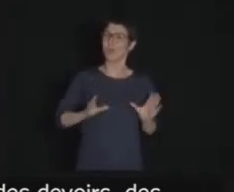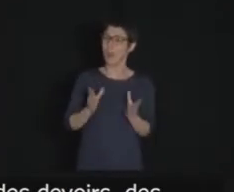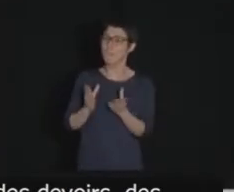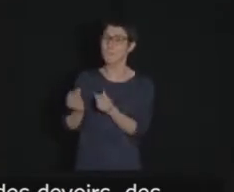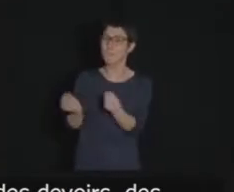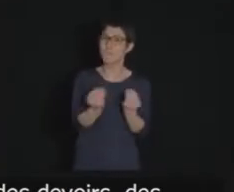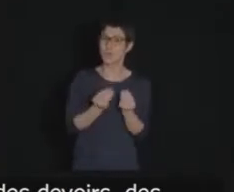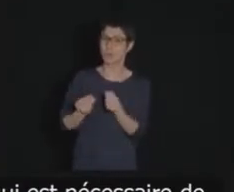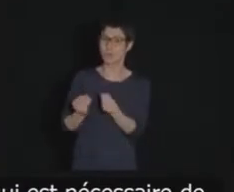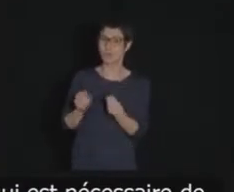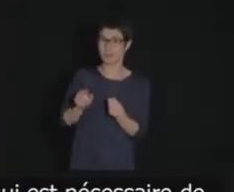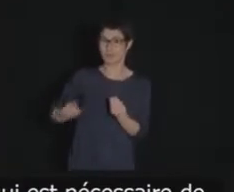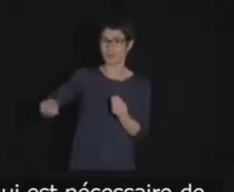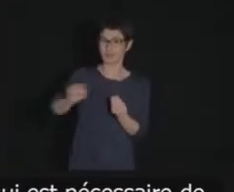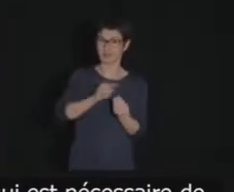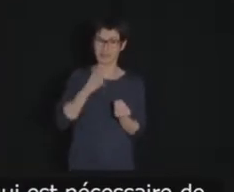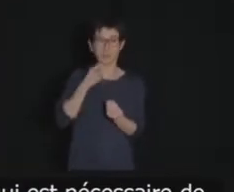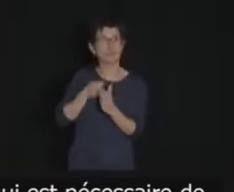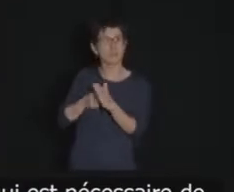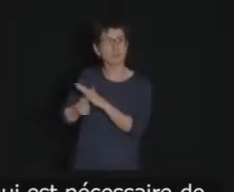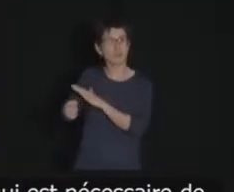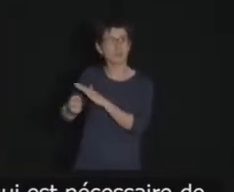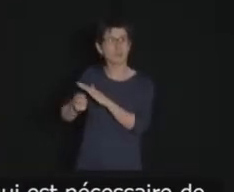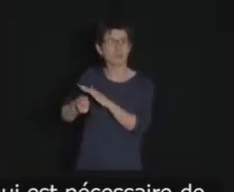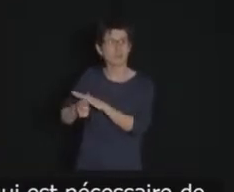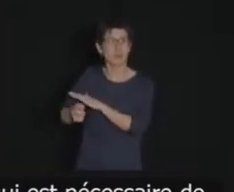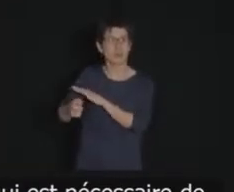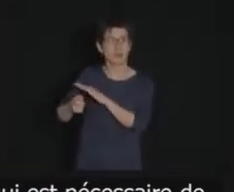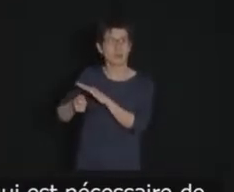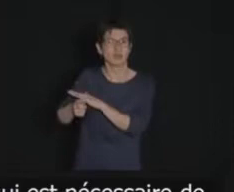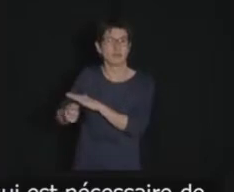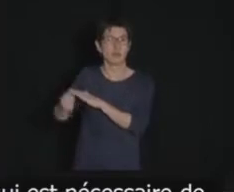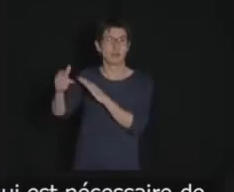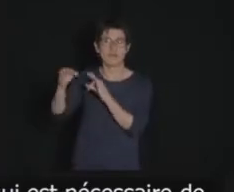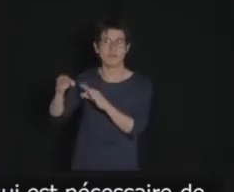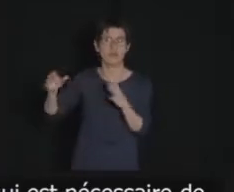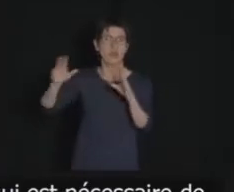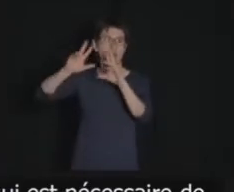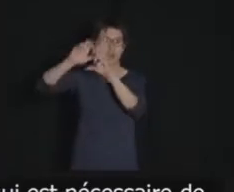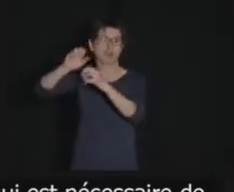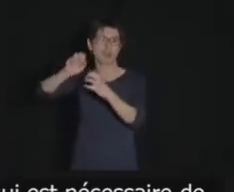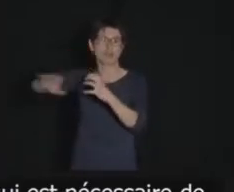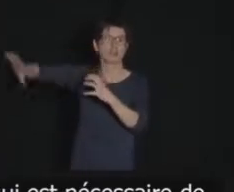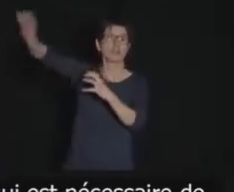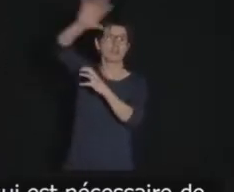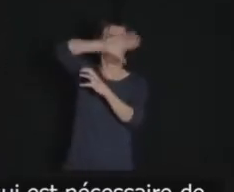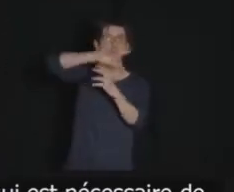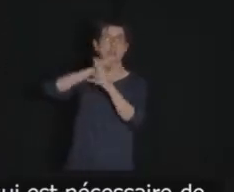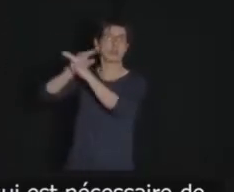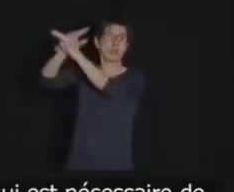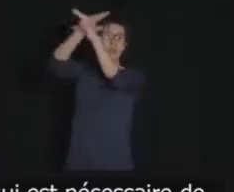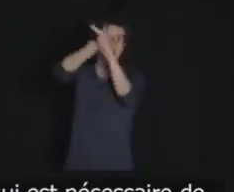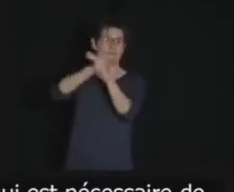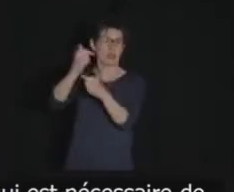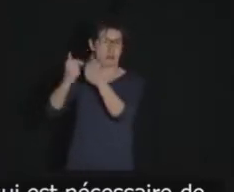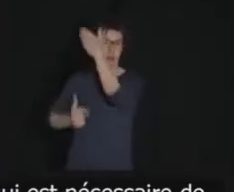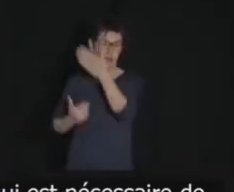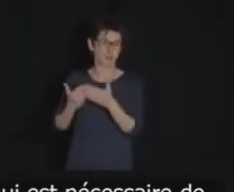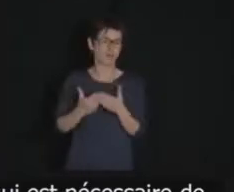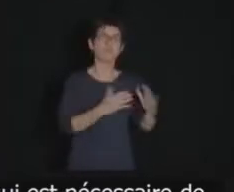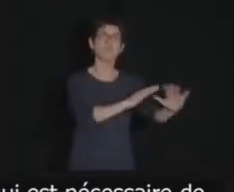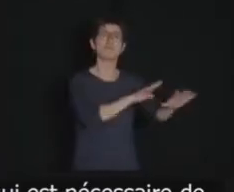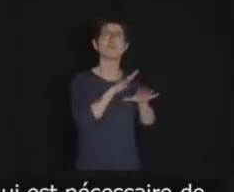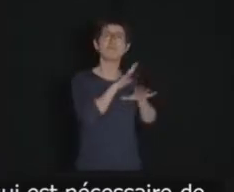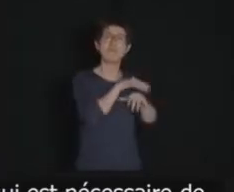fusées au départ, quand tout le monde disait que ce n'était pas possible d'en faire. De la même manière que c'est lui qui a financé les machines à tisser des câbles sous la mer